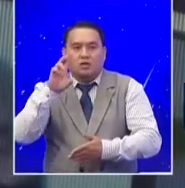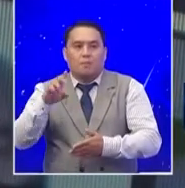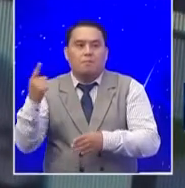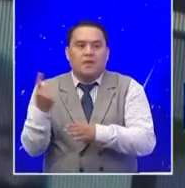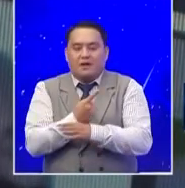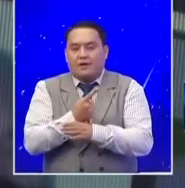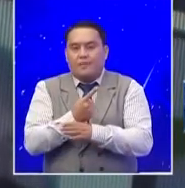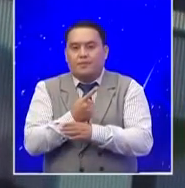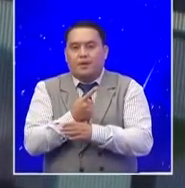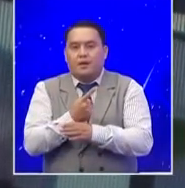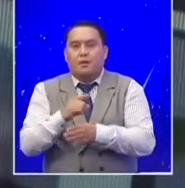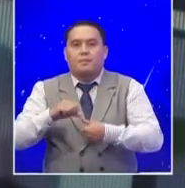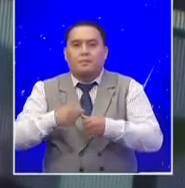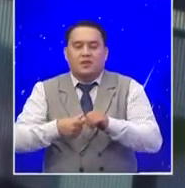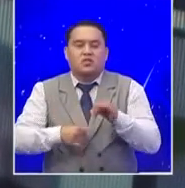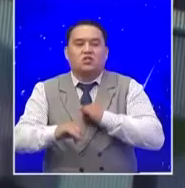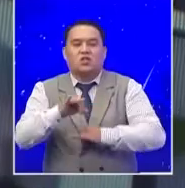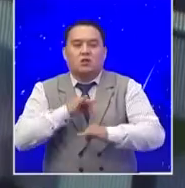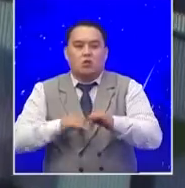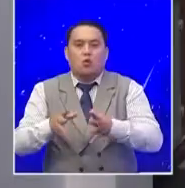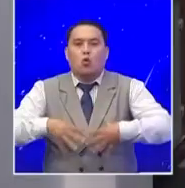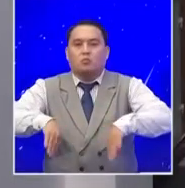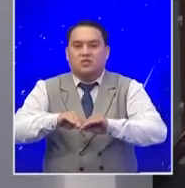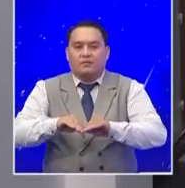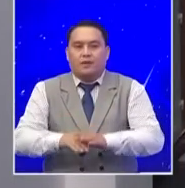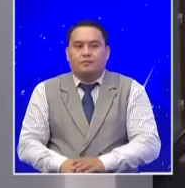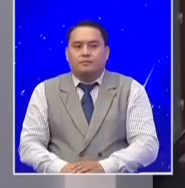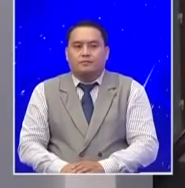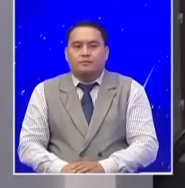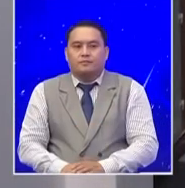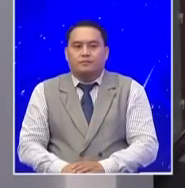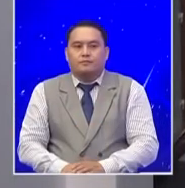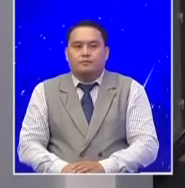всего постоянный диалог власти и общества.